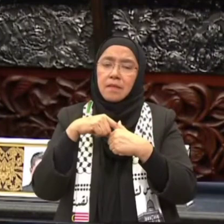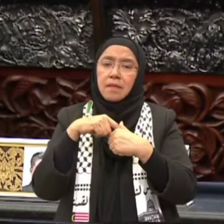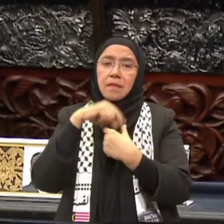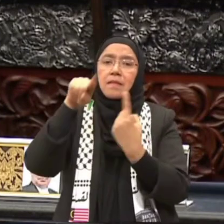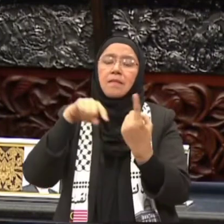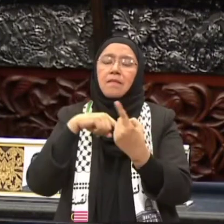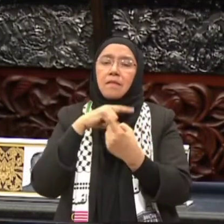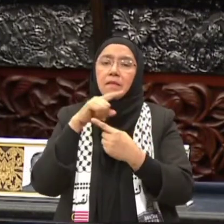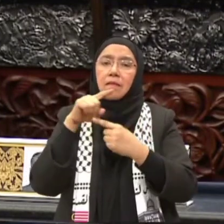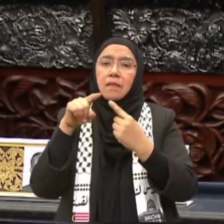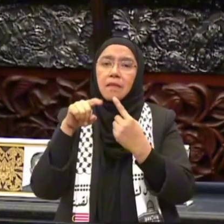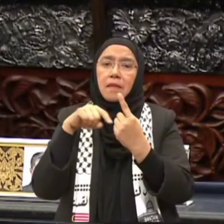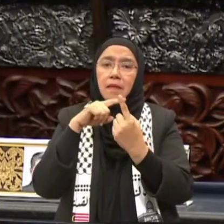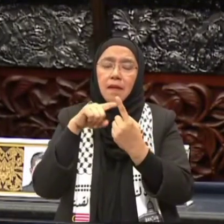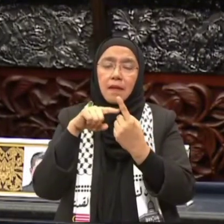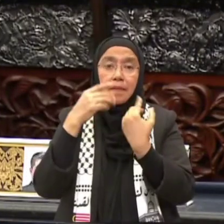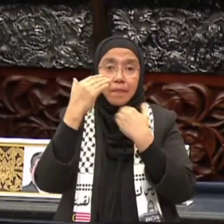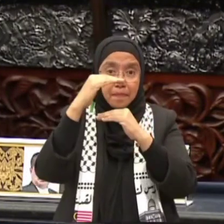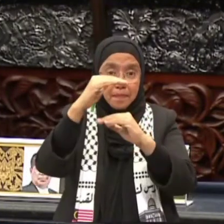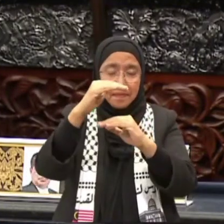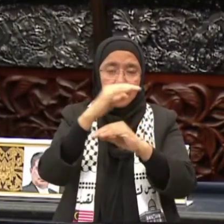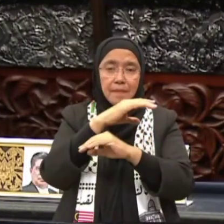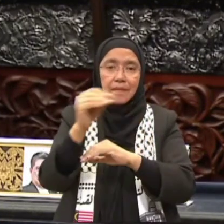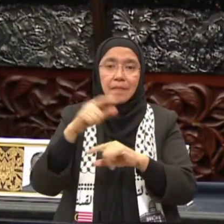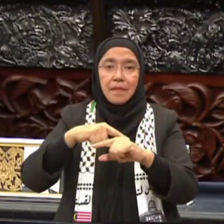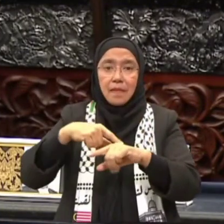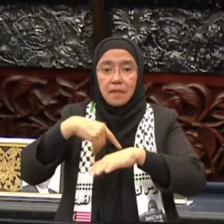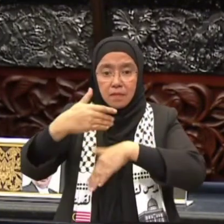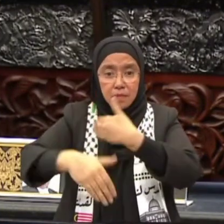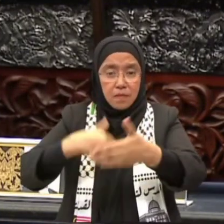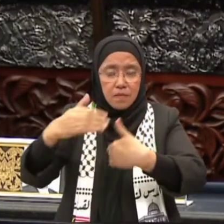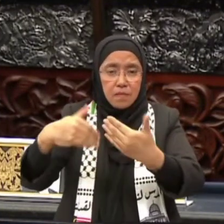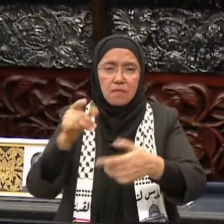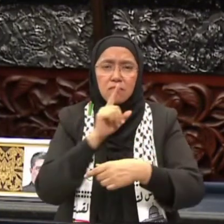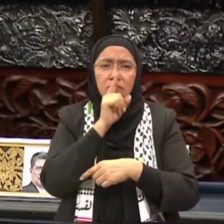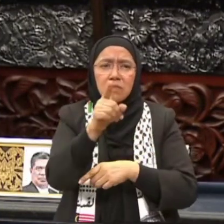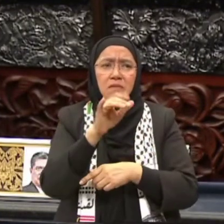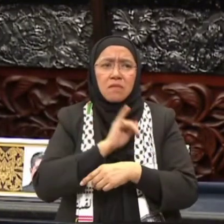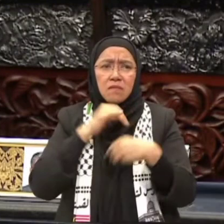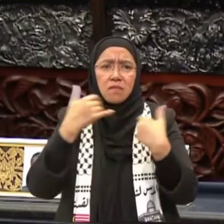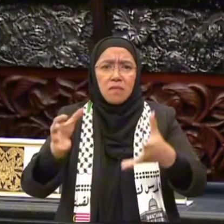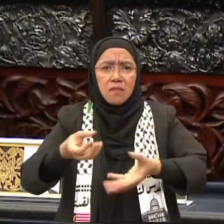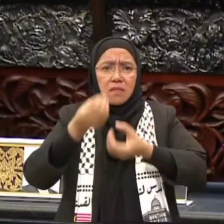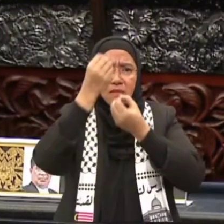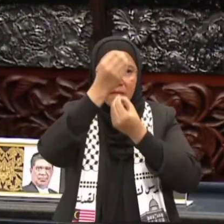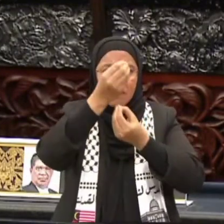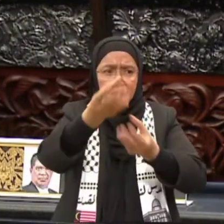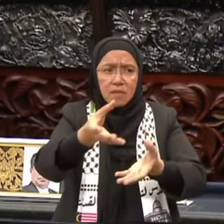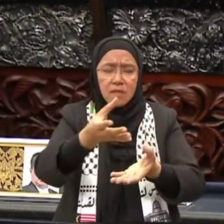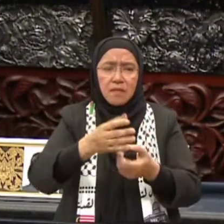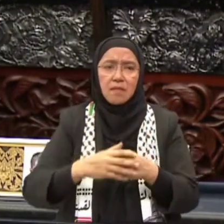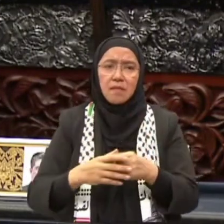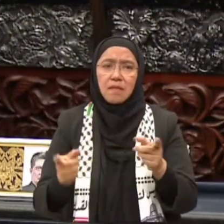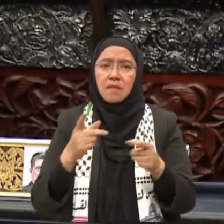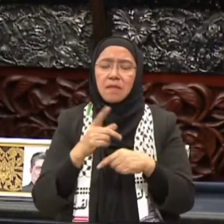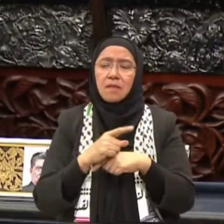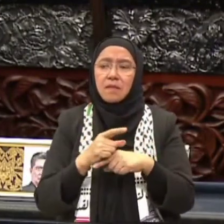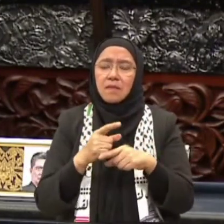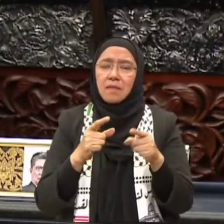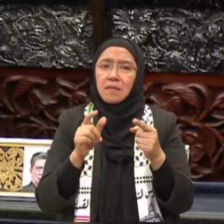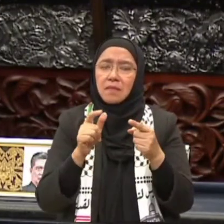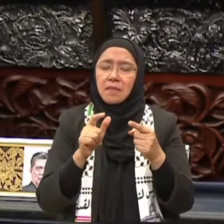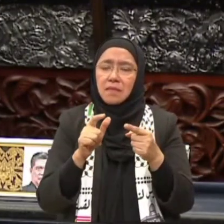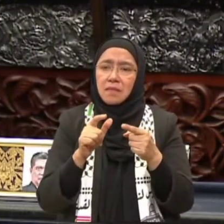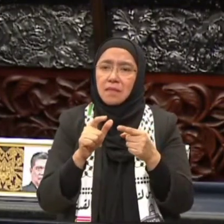pelaksanaan. Sebenarnya saya telah bagi clue-clue tadi. Kalau kita rujuk balik kepada jawapan,